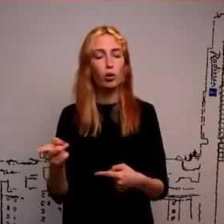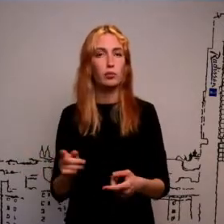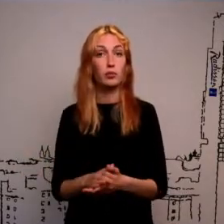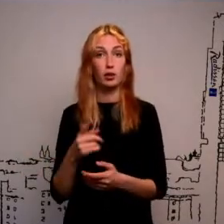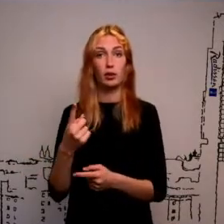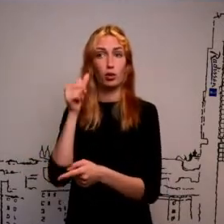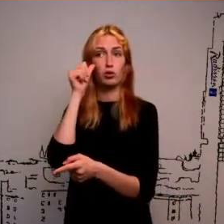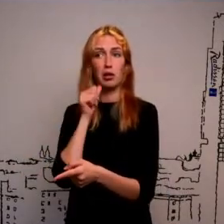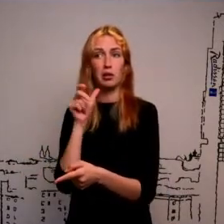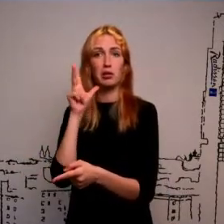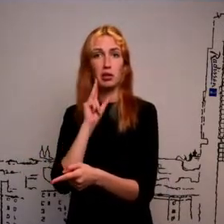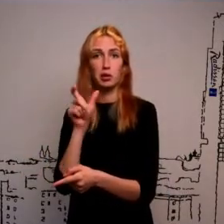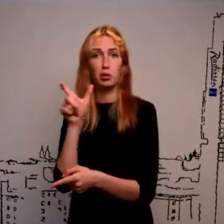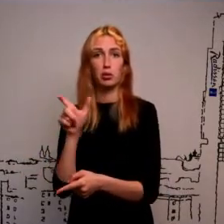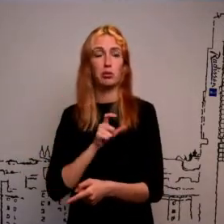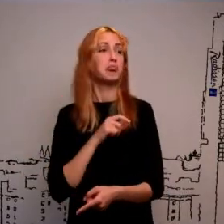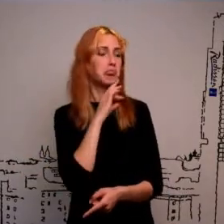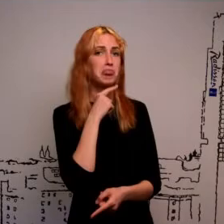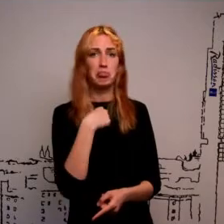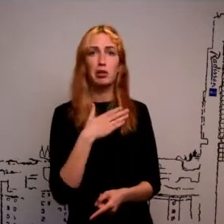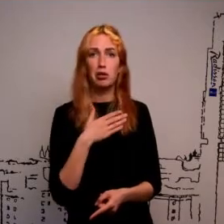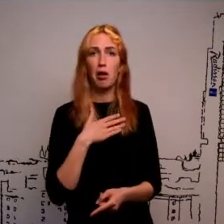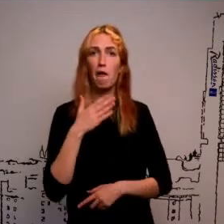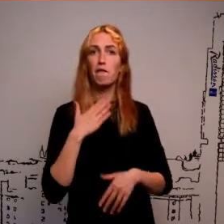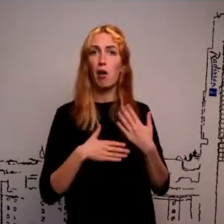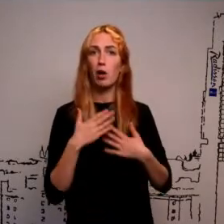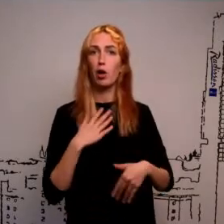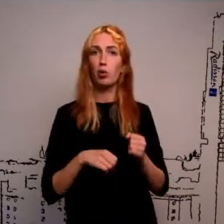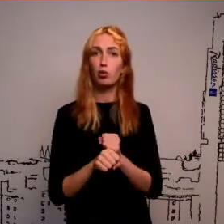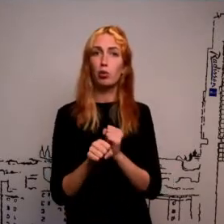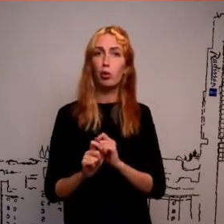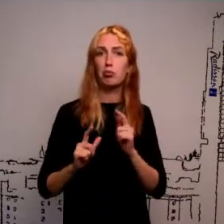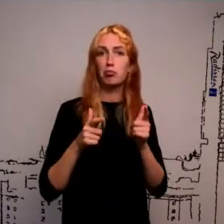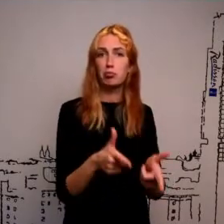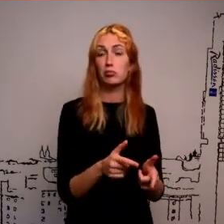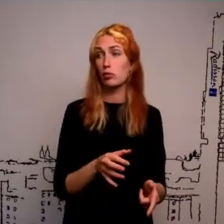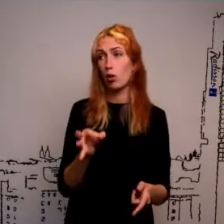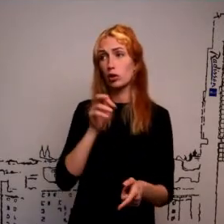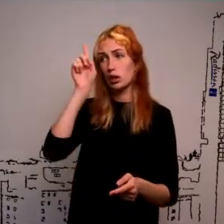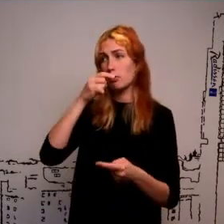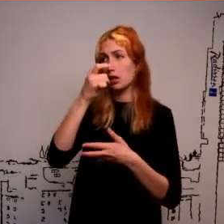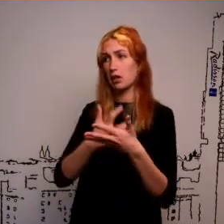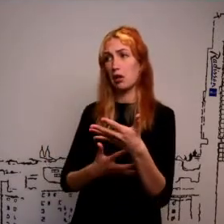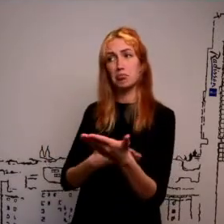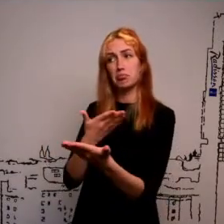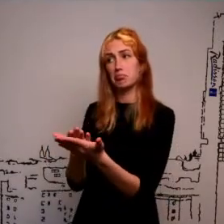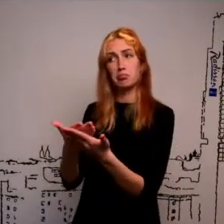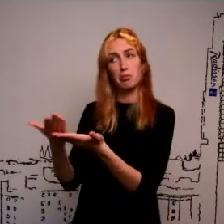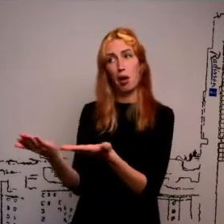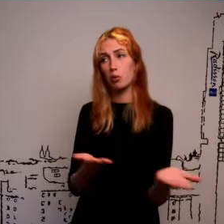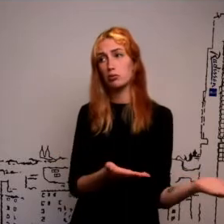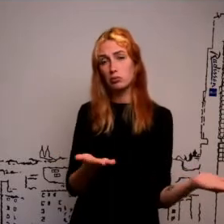naiste rahvas tõesti ütleski, et ma tahakski teha vabatahtlikult midagi. Ma andsin talu organisatsioonide nimekirja, et palun, et need on